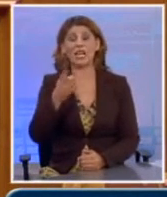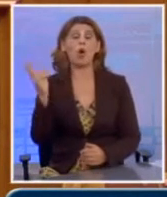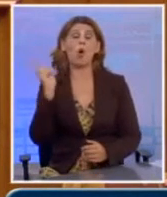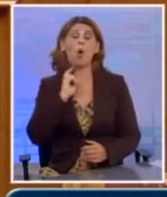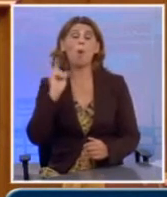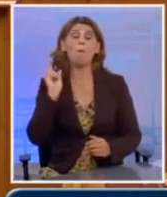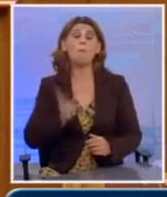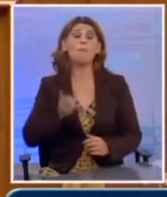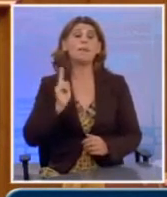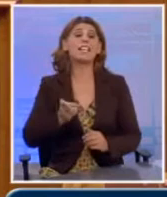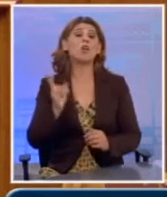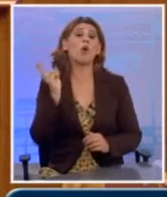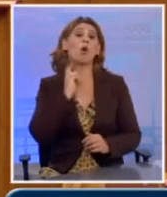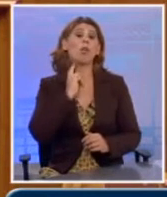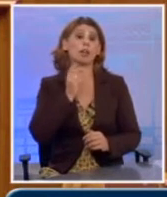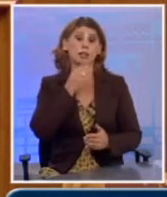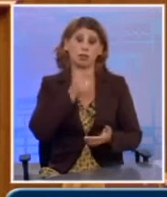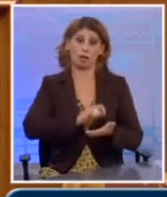κώδικας.